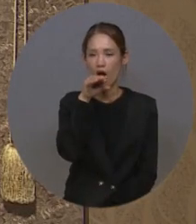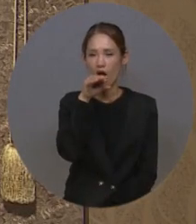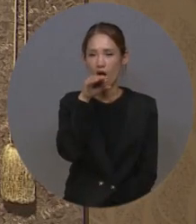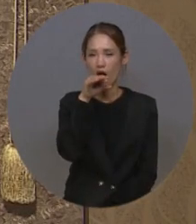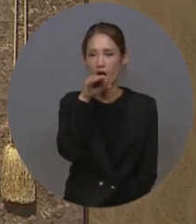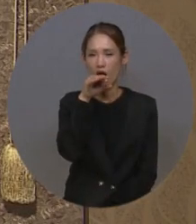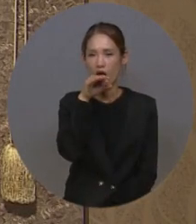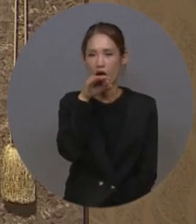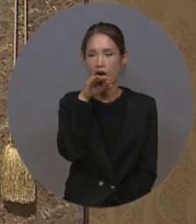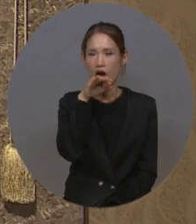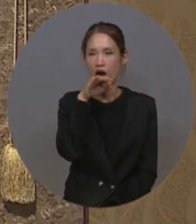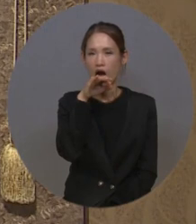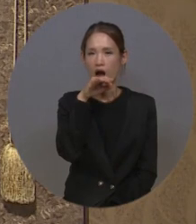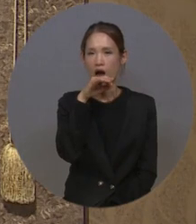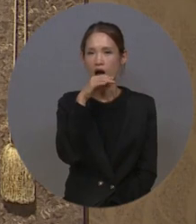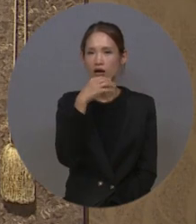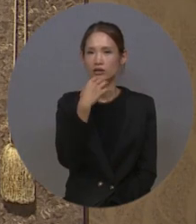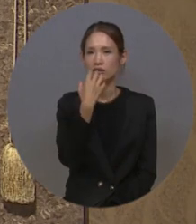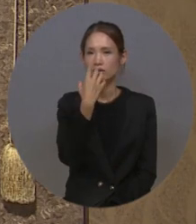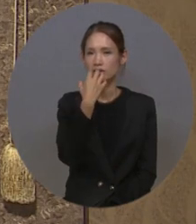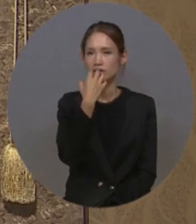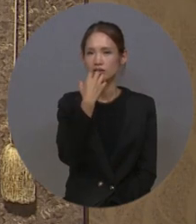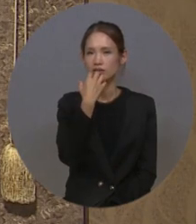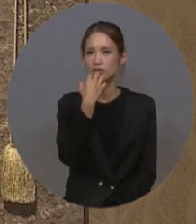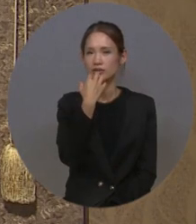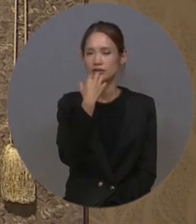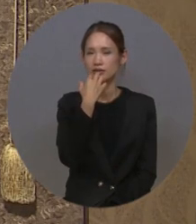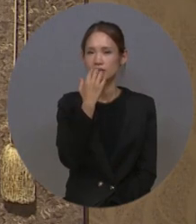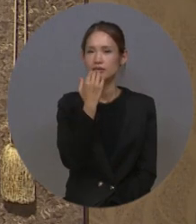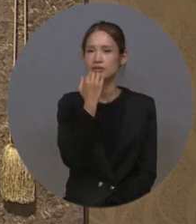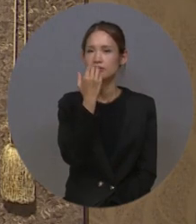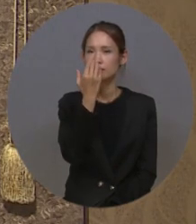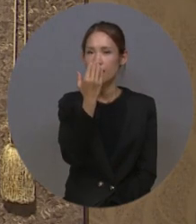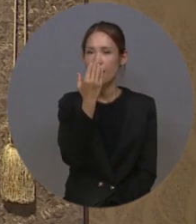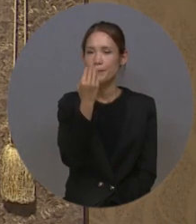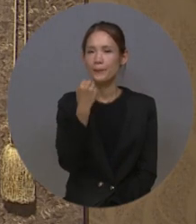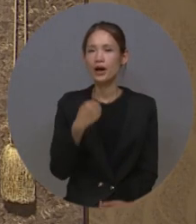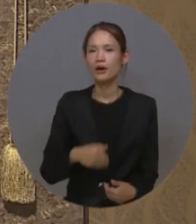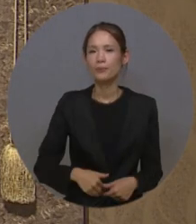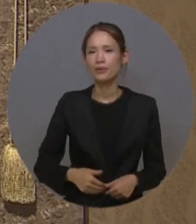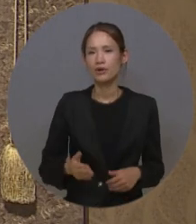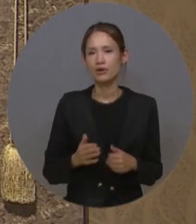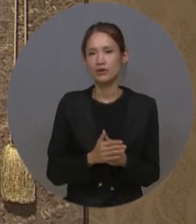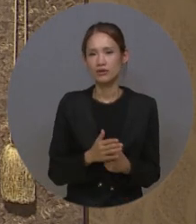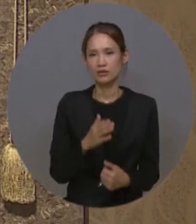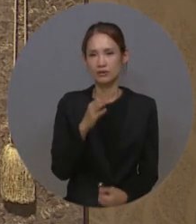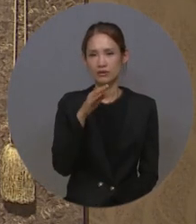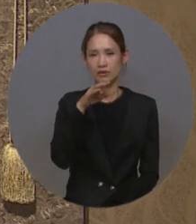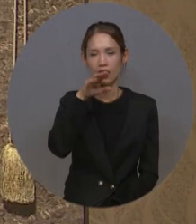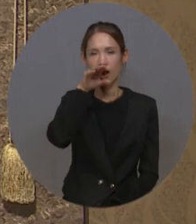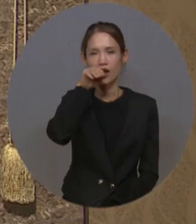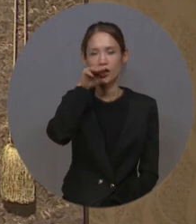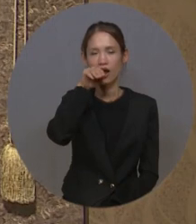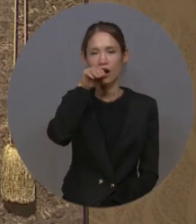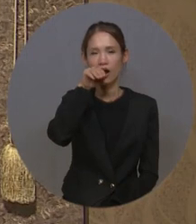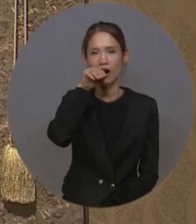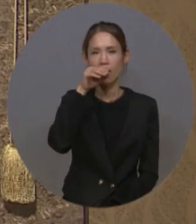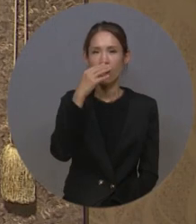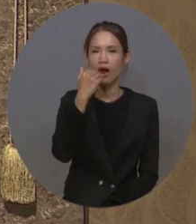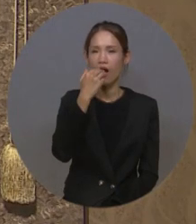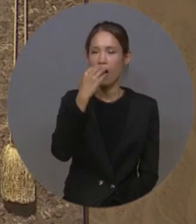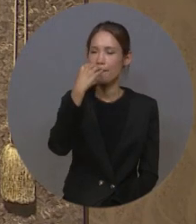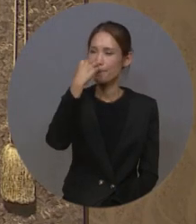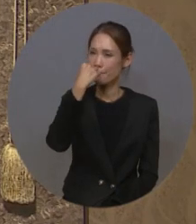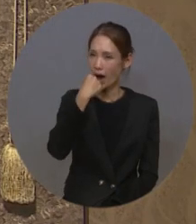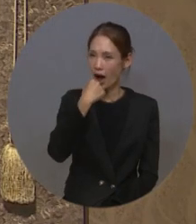이렇게 입천장에 이렇게 살짝 닿고 있어야 되는데 네. 혀가 아래로 처져요.